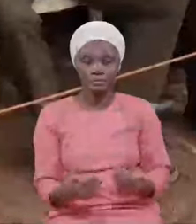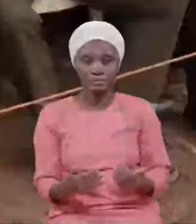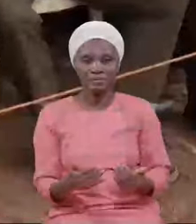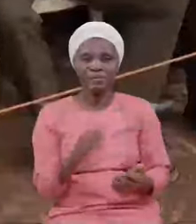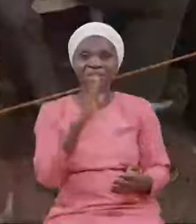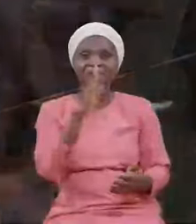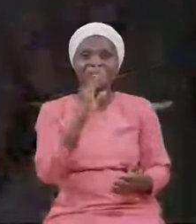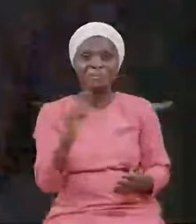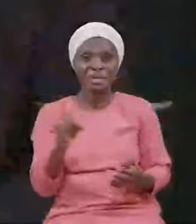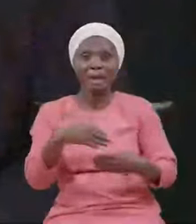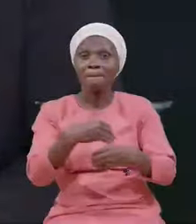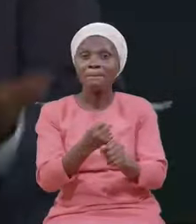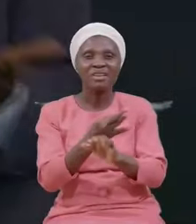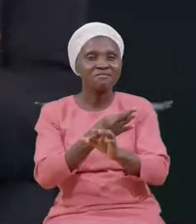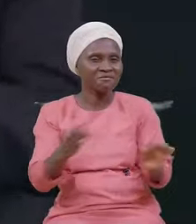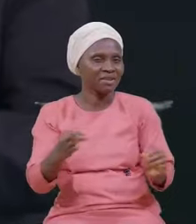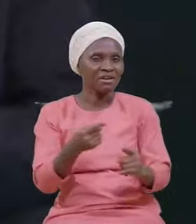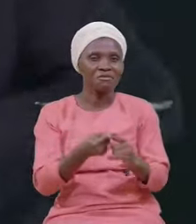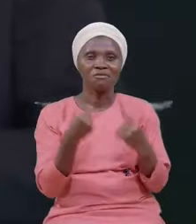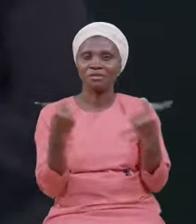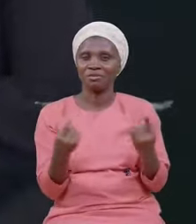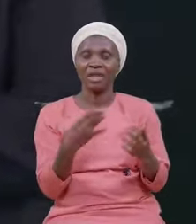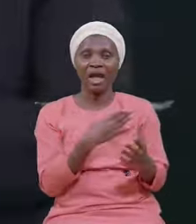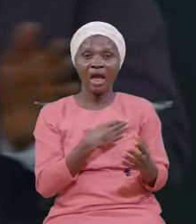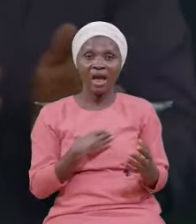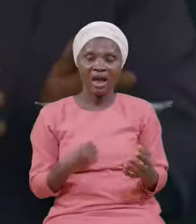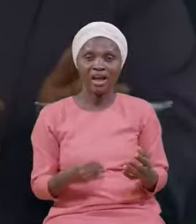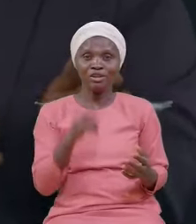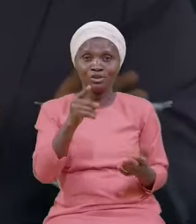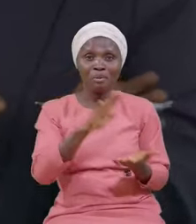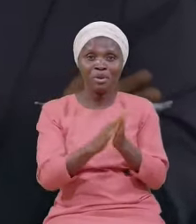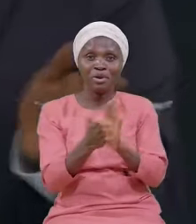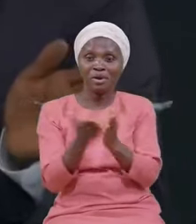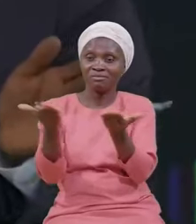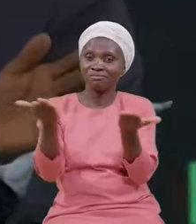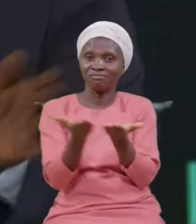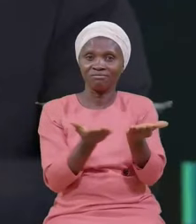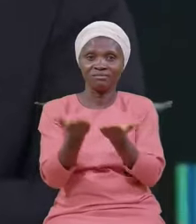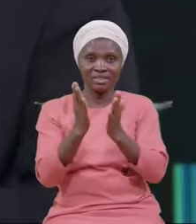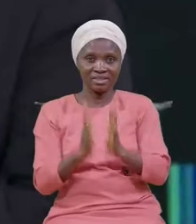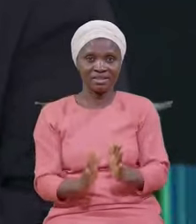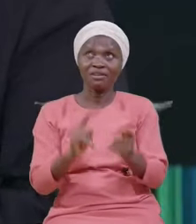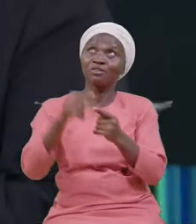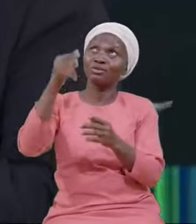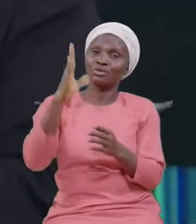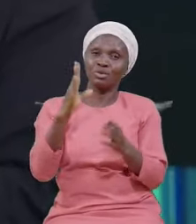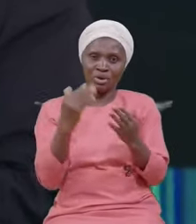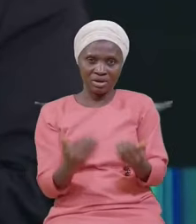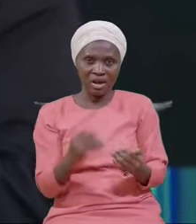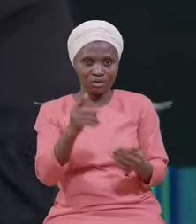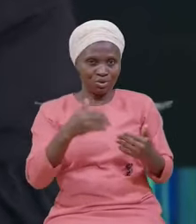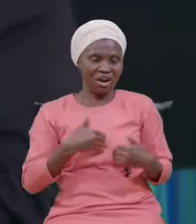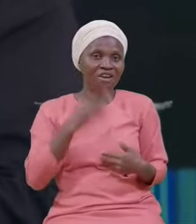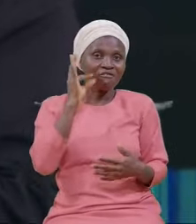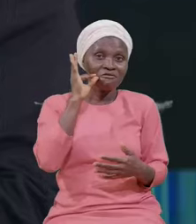Maintenant, étant affranchi du péché et devenu esclave de Dieu, vous avez pour fruit la